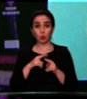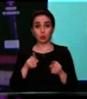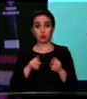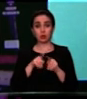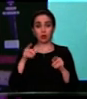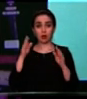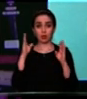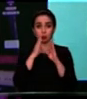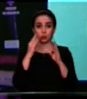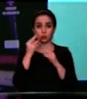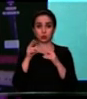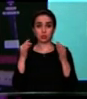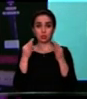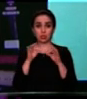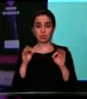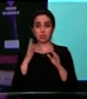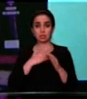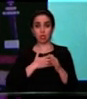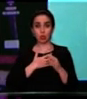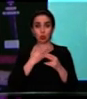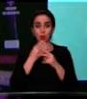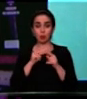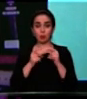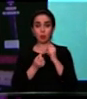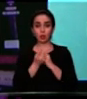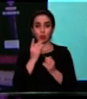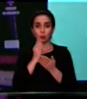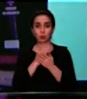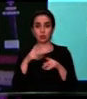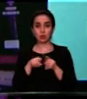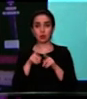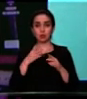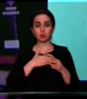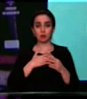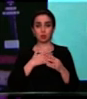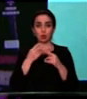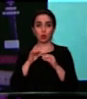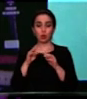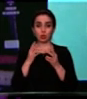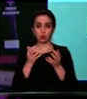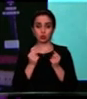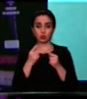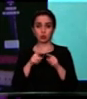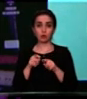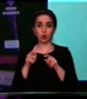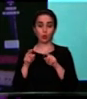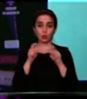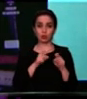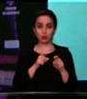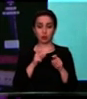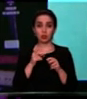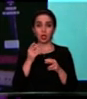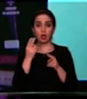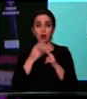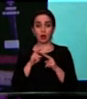Atmosferada erkin kislorodning paydo bo'lishi natijasida organizmlar aerob nafas olishga o'tgan, ya'ni kislorod bilan nafas olishga